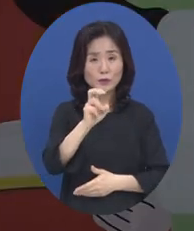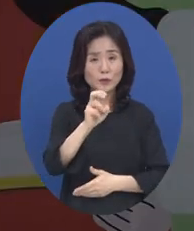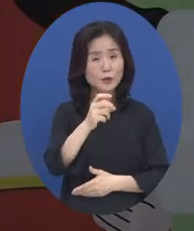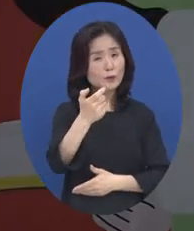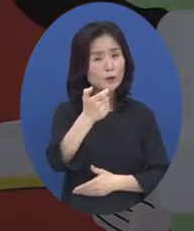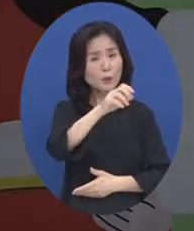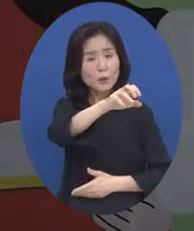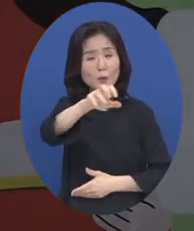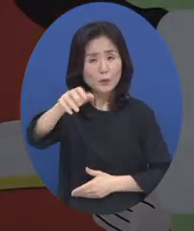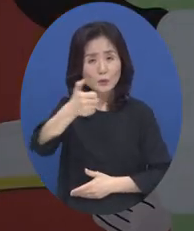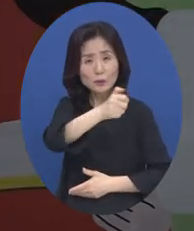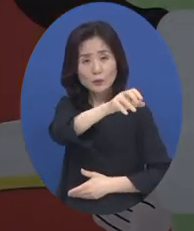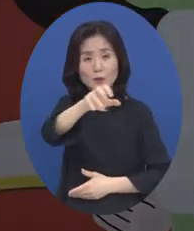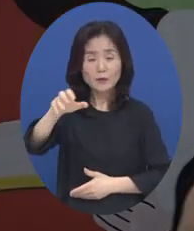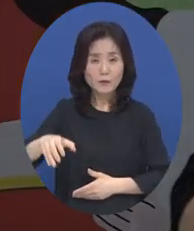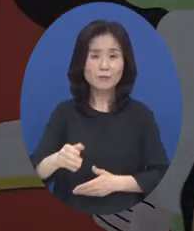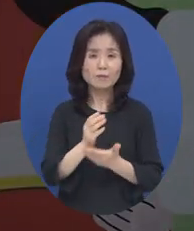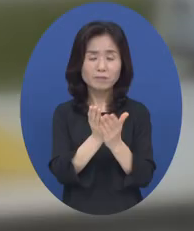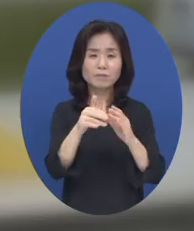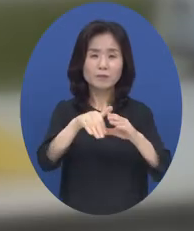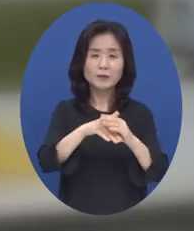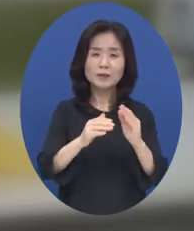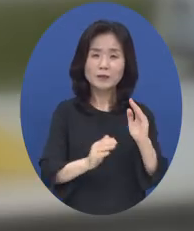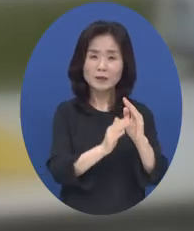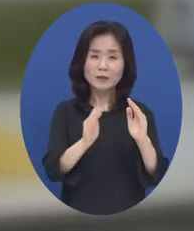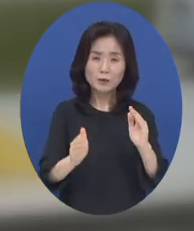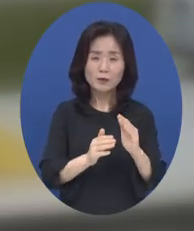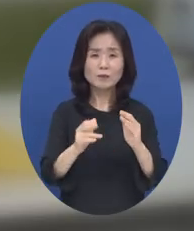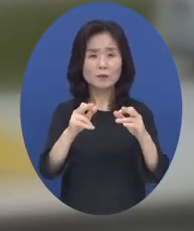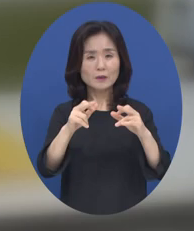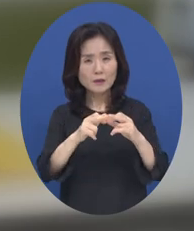다문화 가족, 저소득 아동과 청소년, 장애인 등